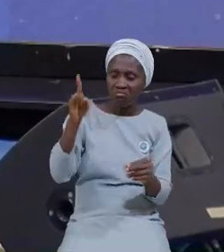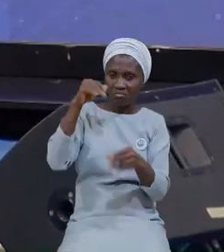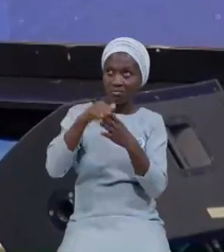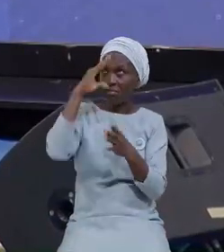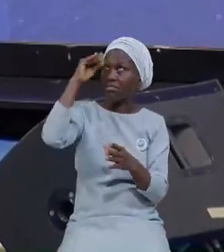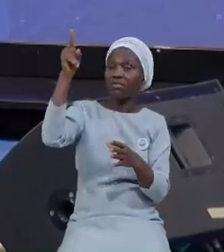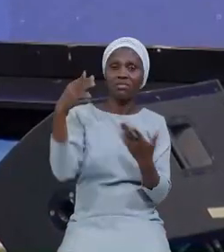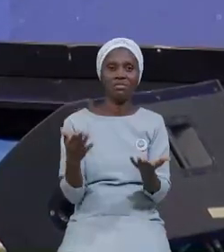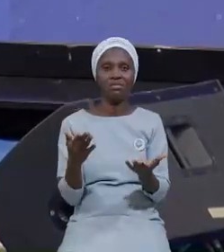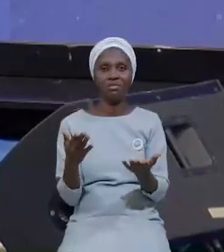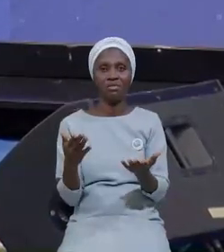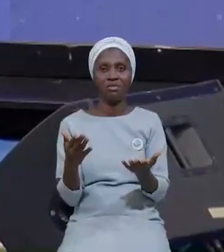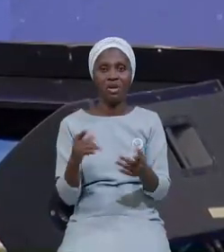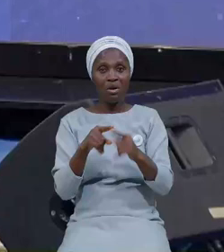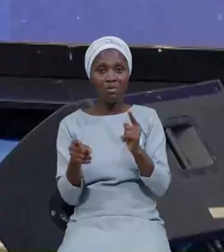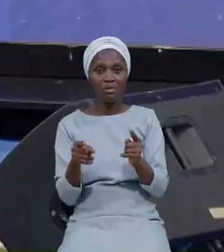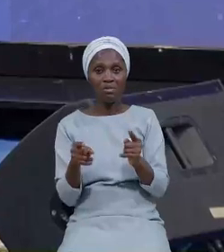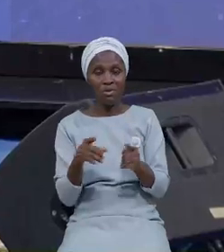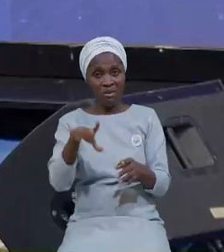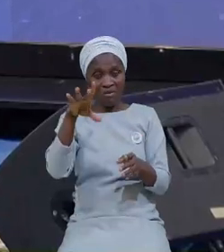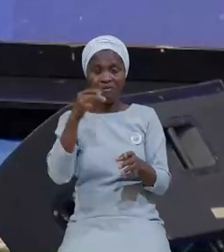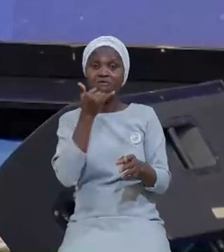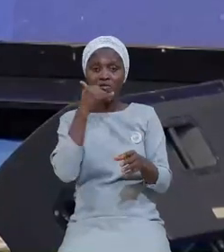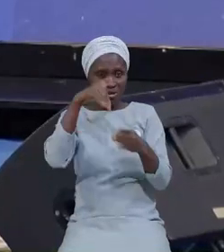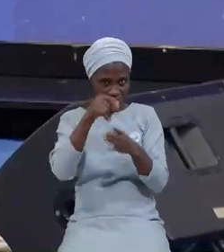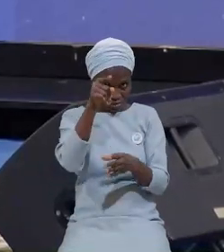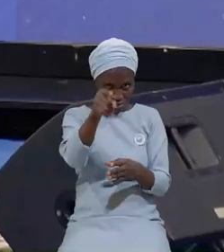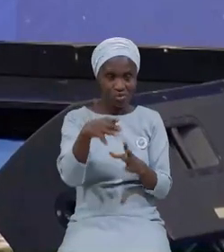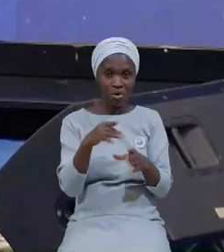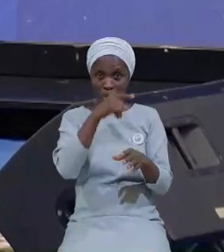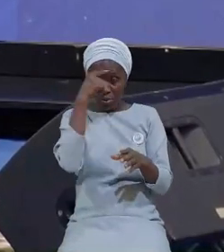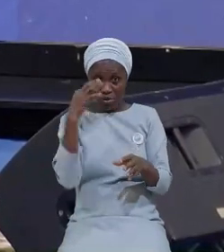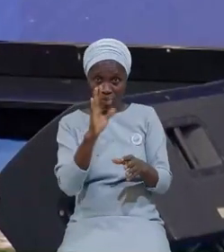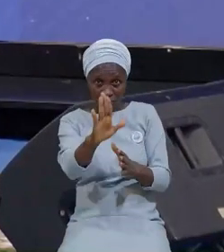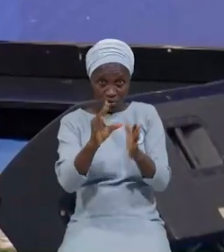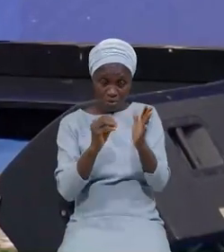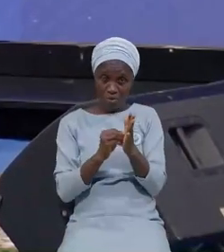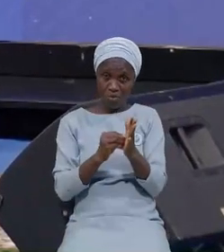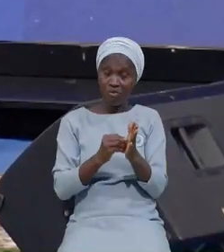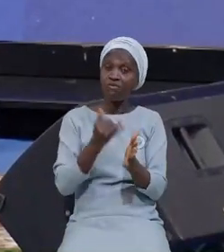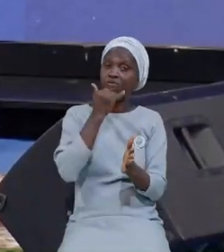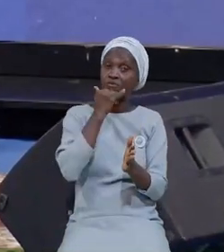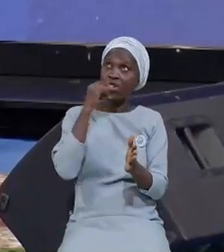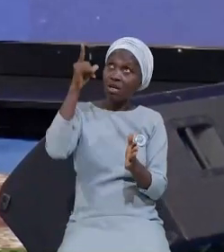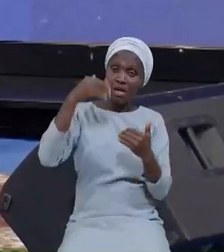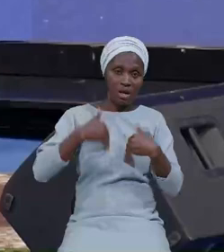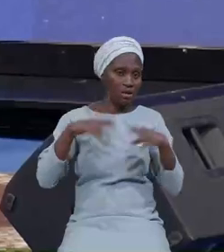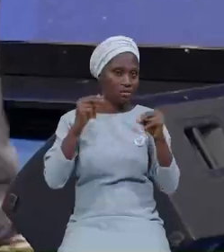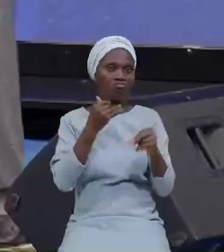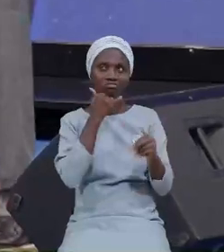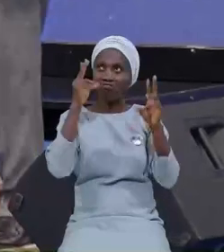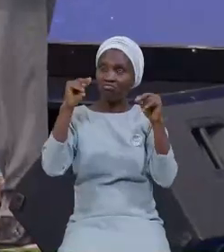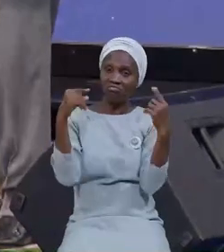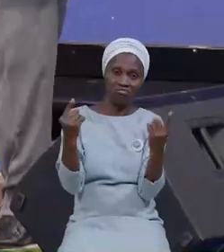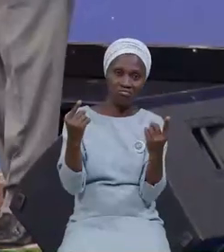en lui mais beaucoup de fautes de crime en toi et à cause de tes crimes lui n'avait aucun crime il n'avait aucun